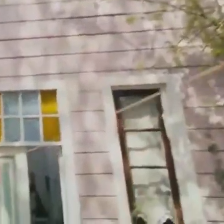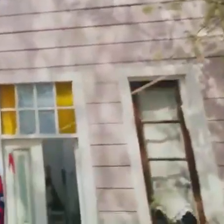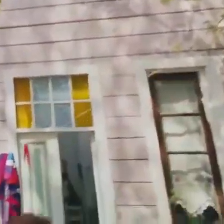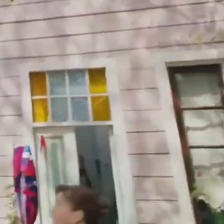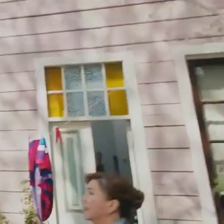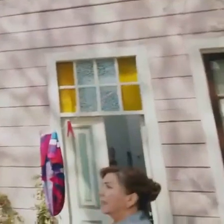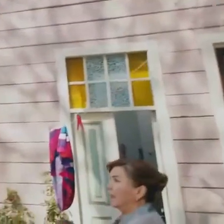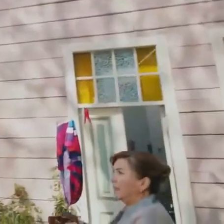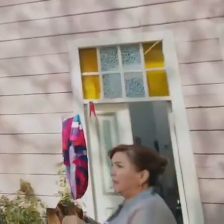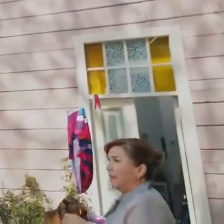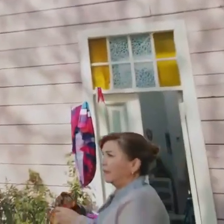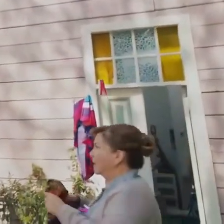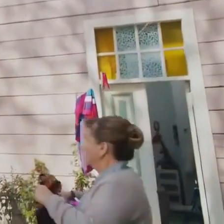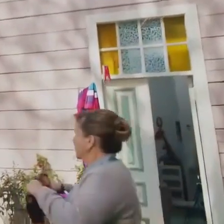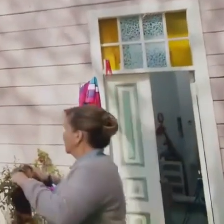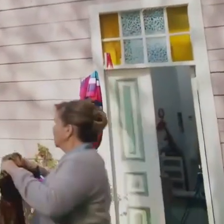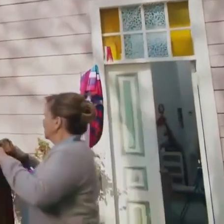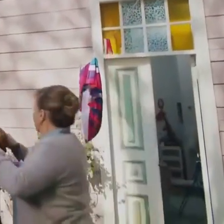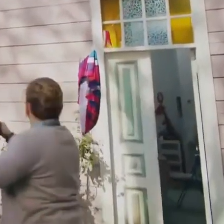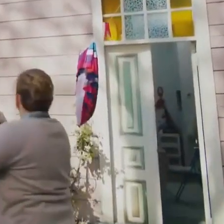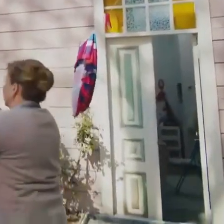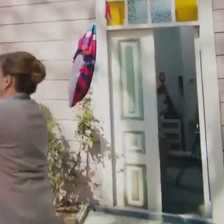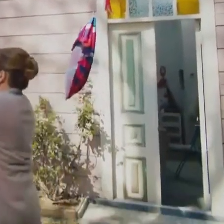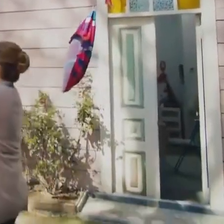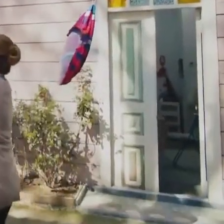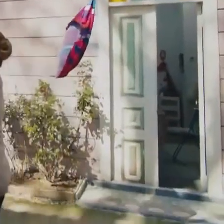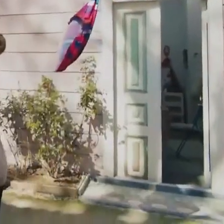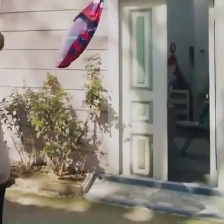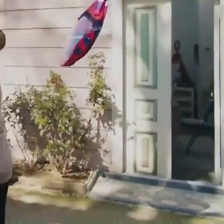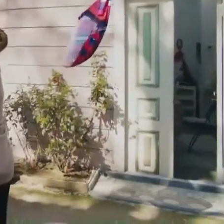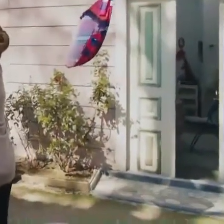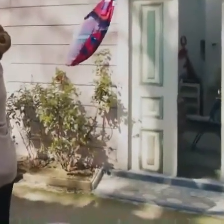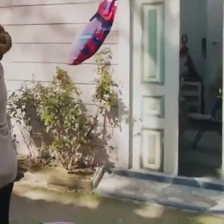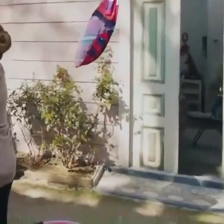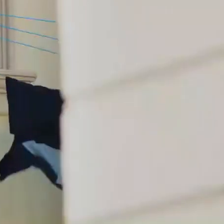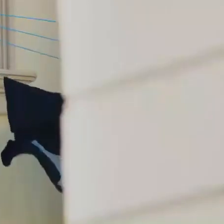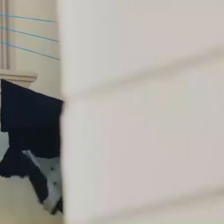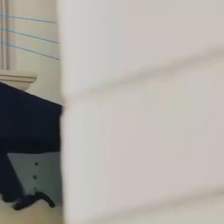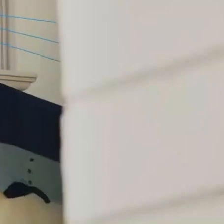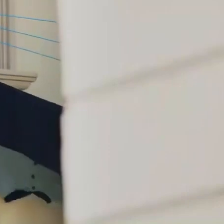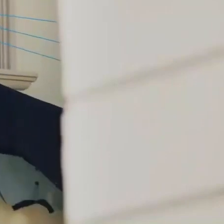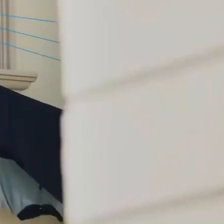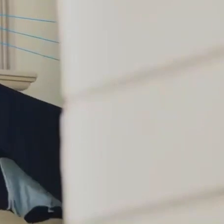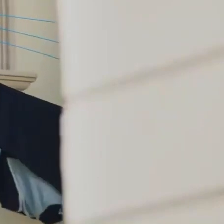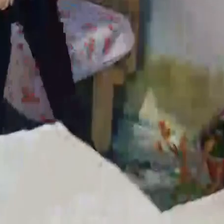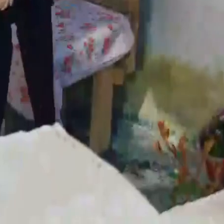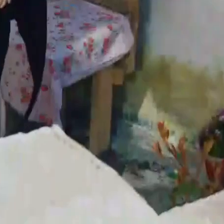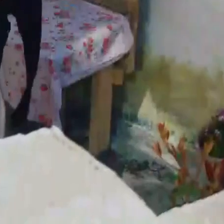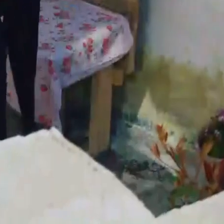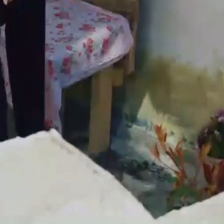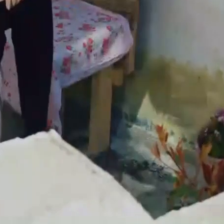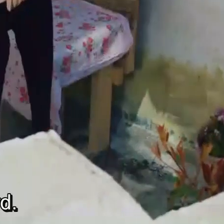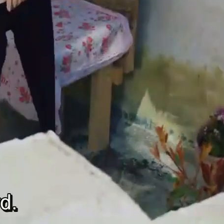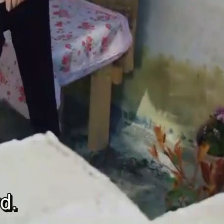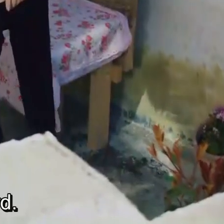Adile'nin evinin arka bahçesi. Adile bir uçtan bir uca uzanan iplere çamaşır asıyor. İpin üzerine atarken gözü karşı evin